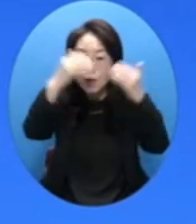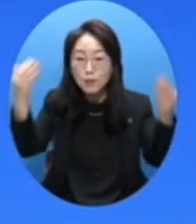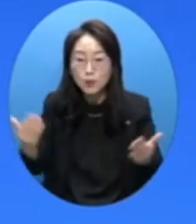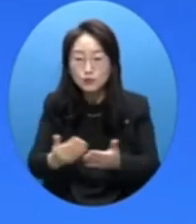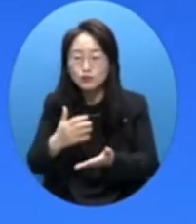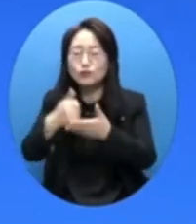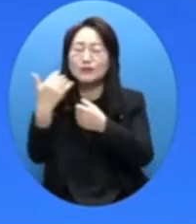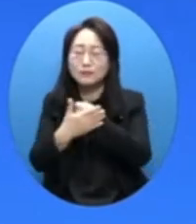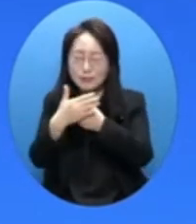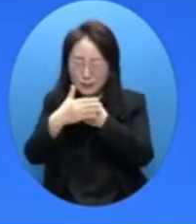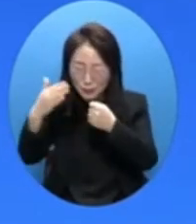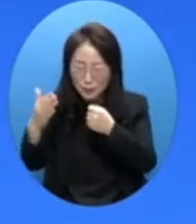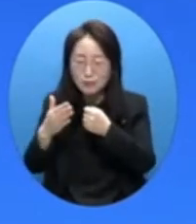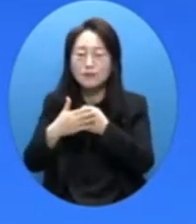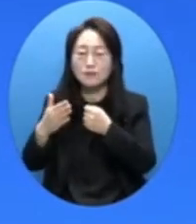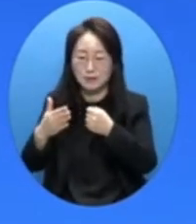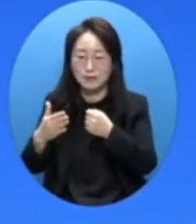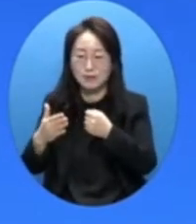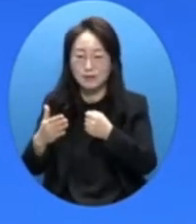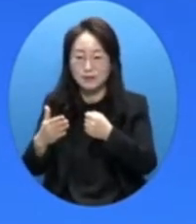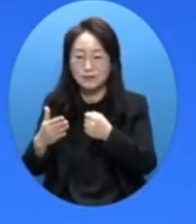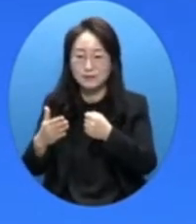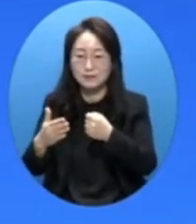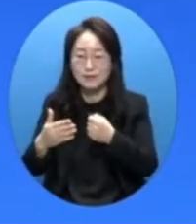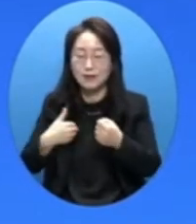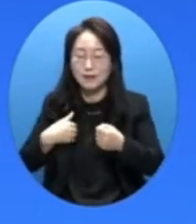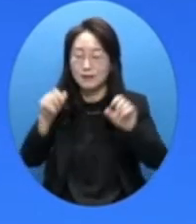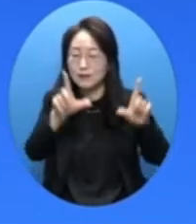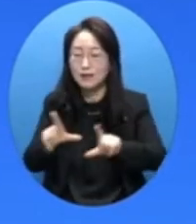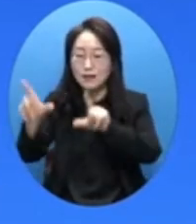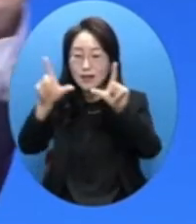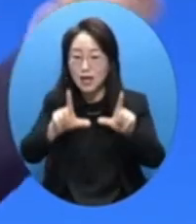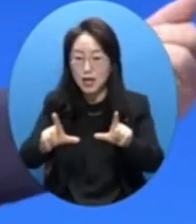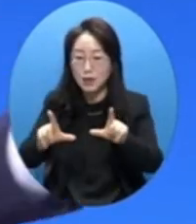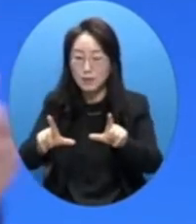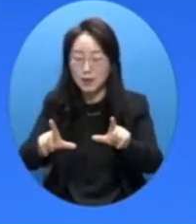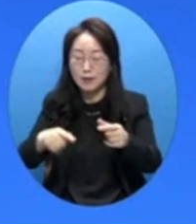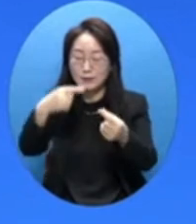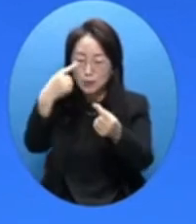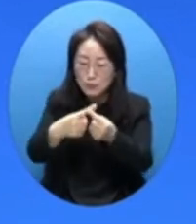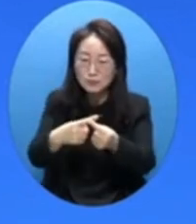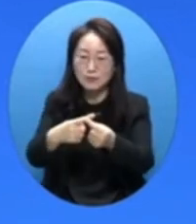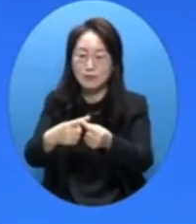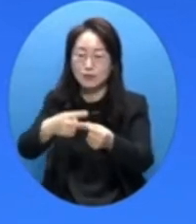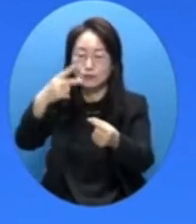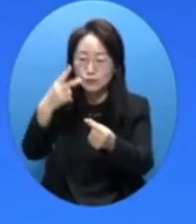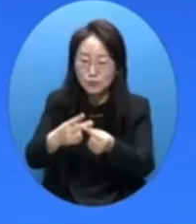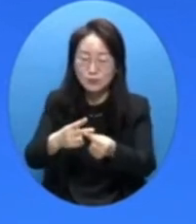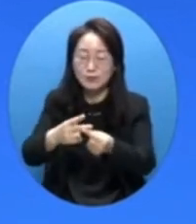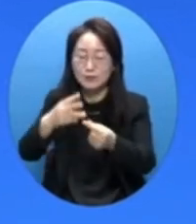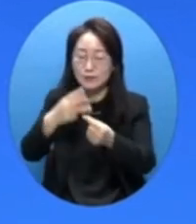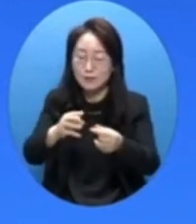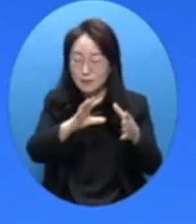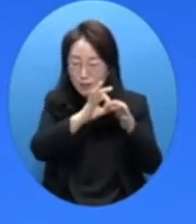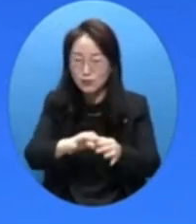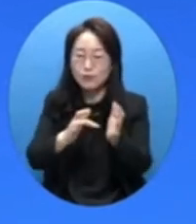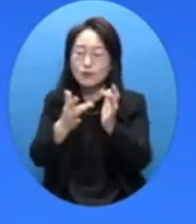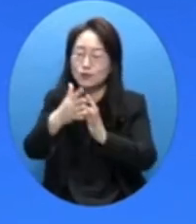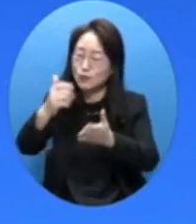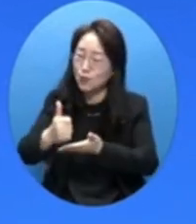주님의 은혜로 된 것이기 때문에 내 삶의 주님에서 첫째도 예수님 둘째 주 예수님 예수님을 높이고